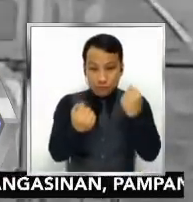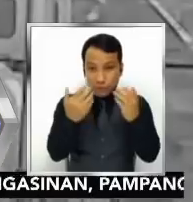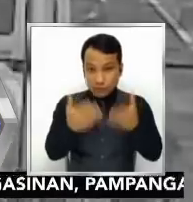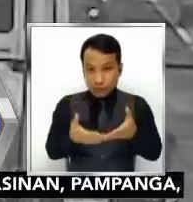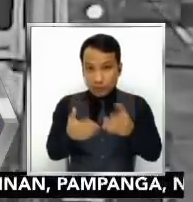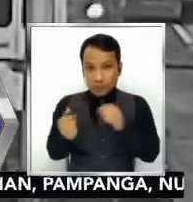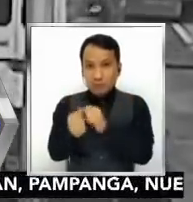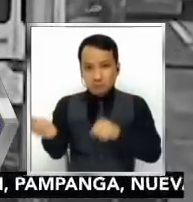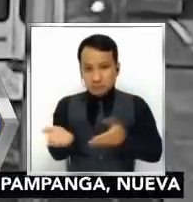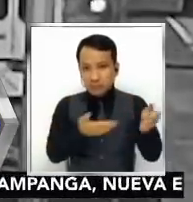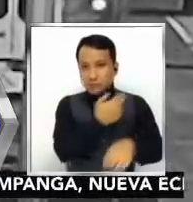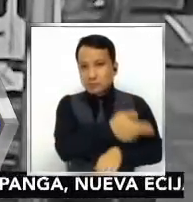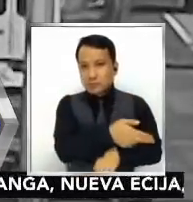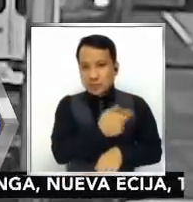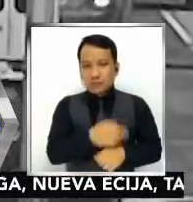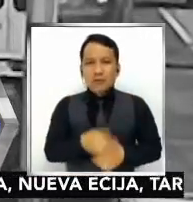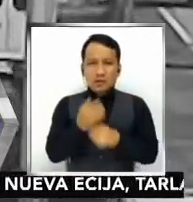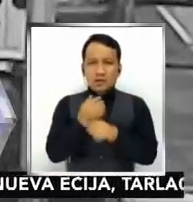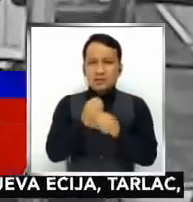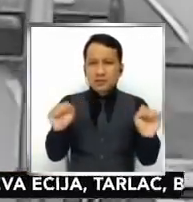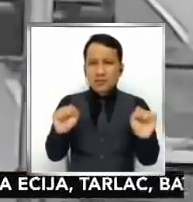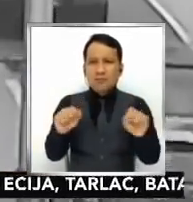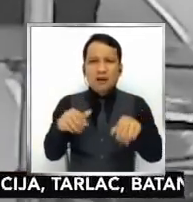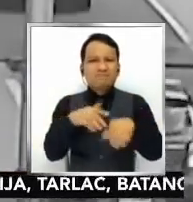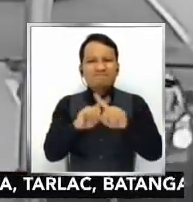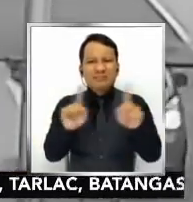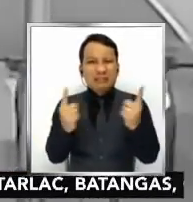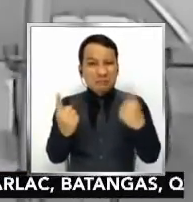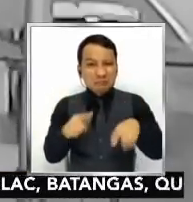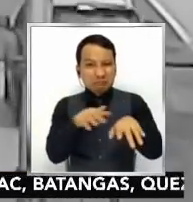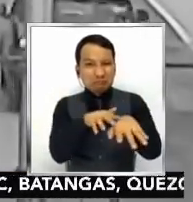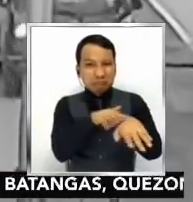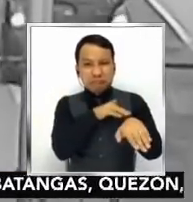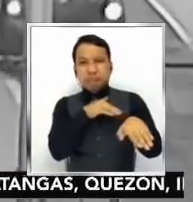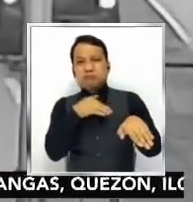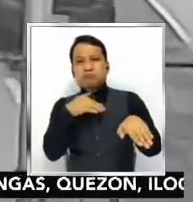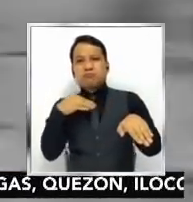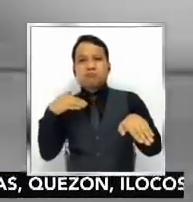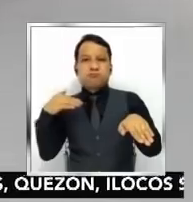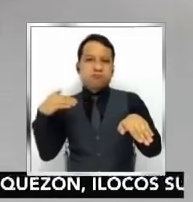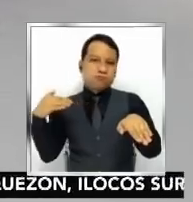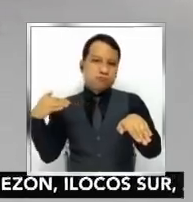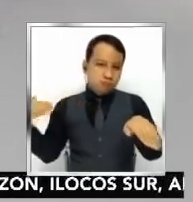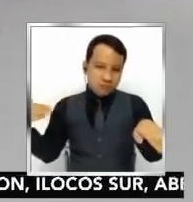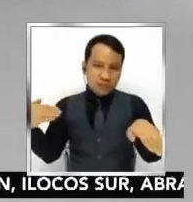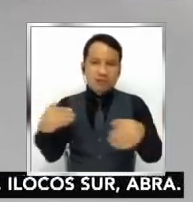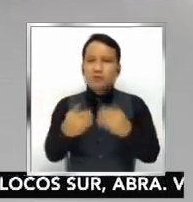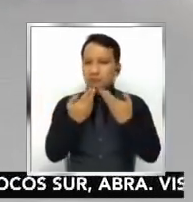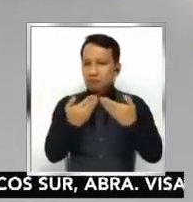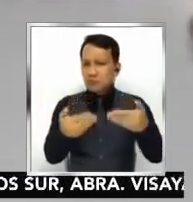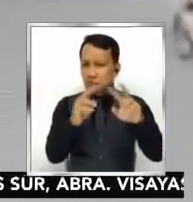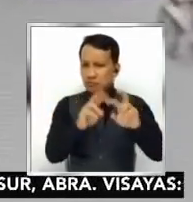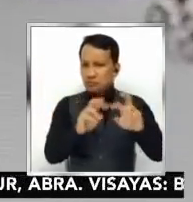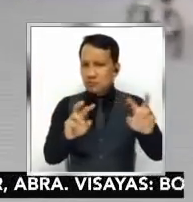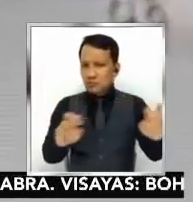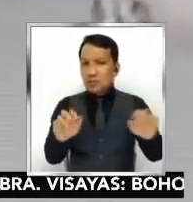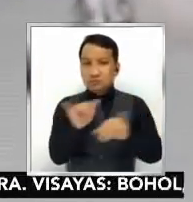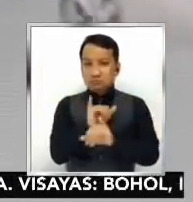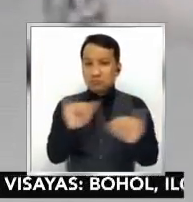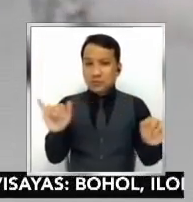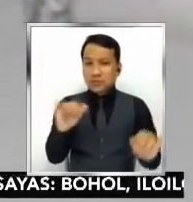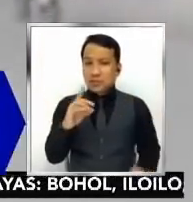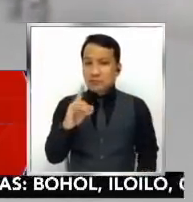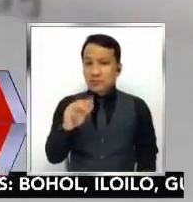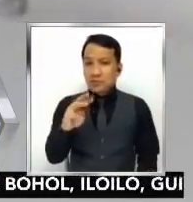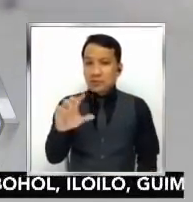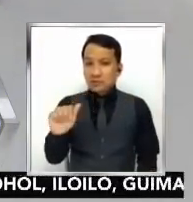SUV. Nagdulot ng matinding traffic ang karambola. Patuloy ang imbestigasyon sa aksidente. Sa Dasmariñas pa rin, isa namang motorsiklo ang bumangga